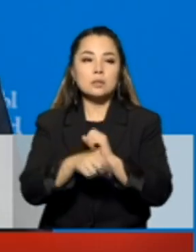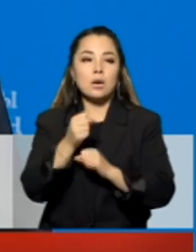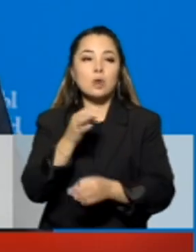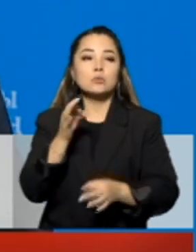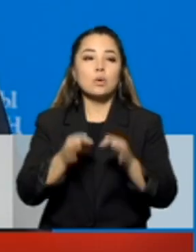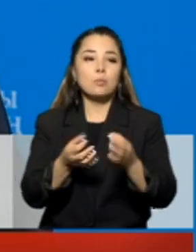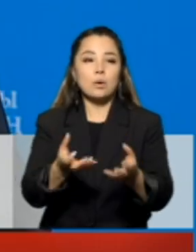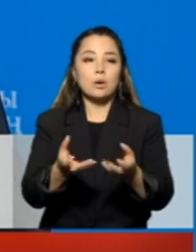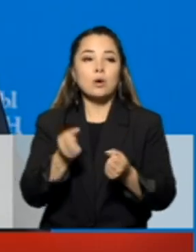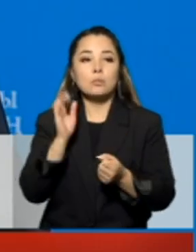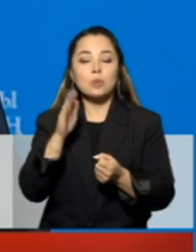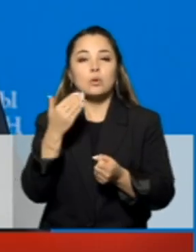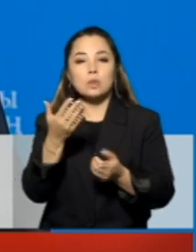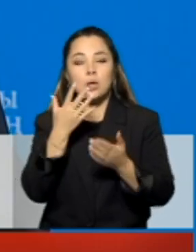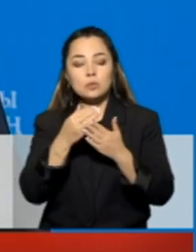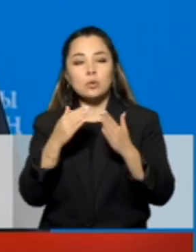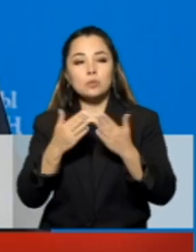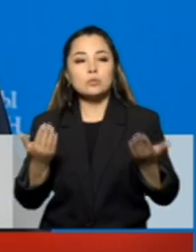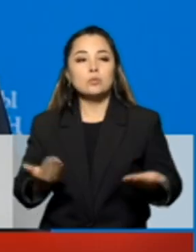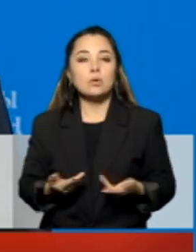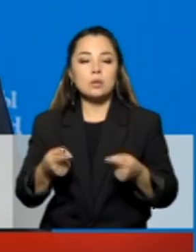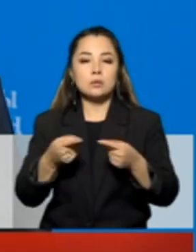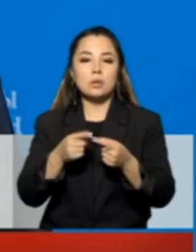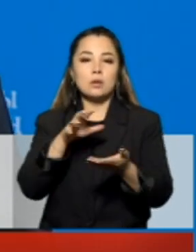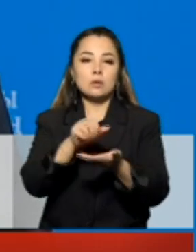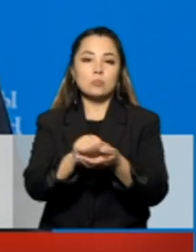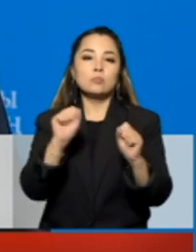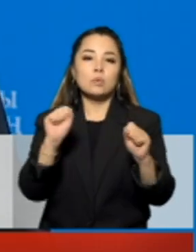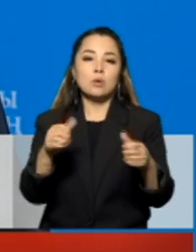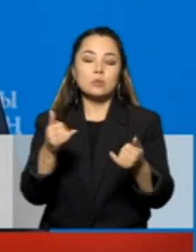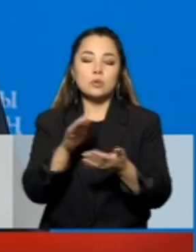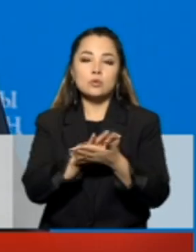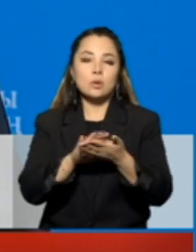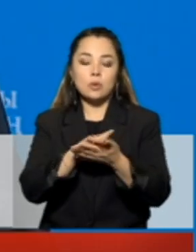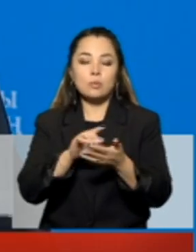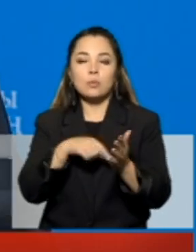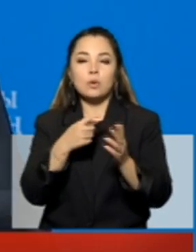қабылданатын болса, олар да өз пәтерлерін жалға бере алады. Мен бұдан ешқандай мәселе көріп тұрған жоқпын.